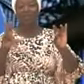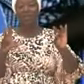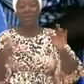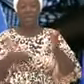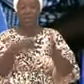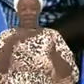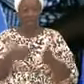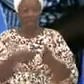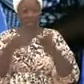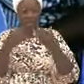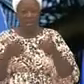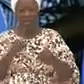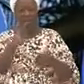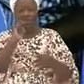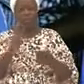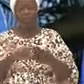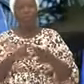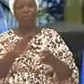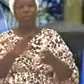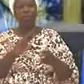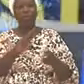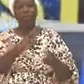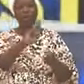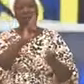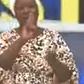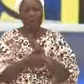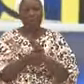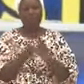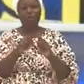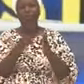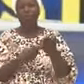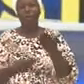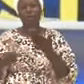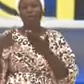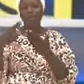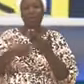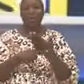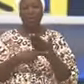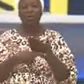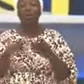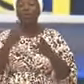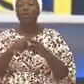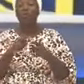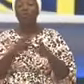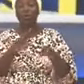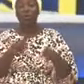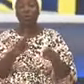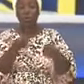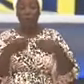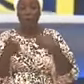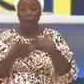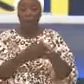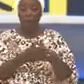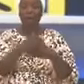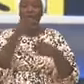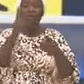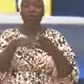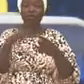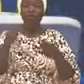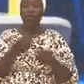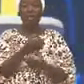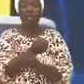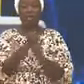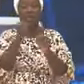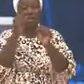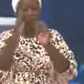le point sur ce repenti restaurer retourner aux rédacteurs